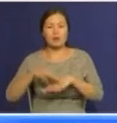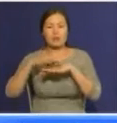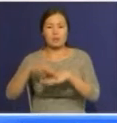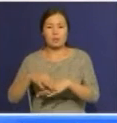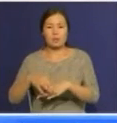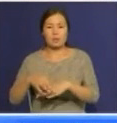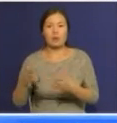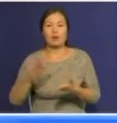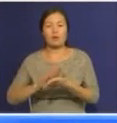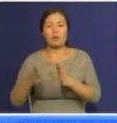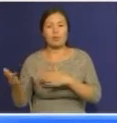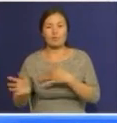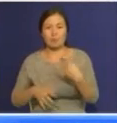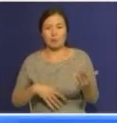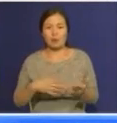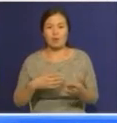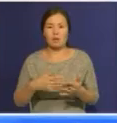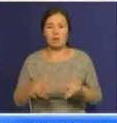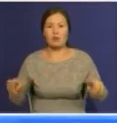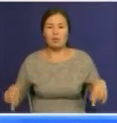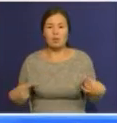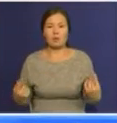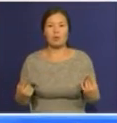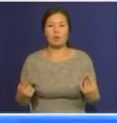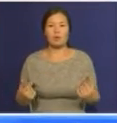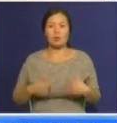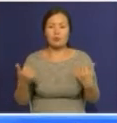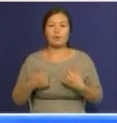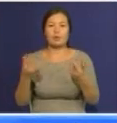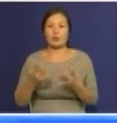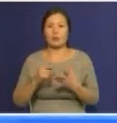қарым-қатынасты жандандырып, жақсарта түсу деген мақсат.